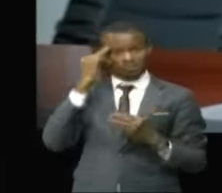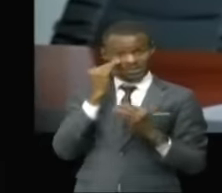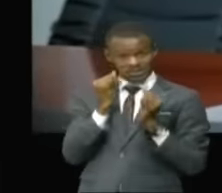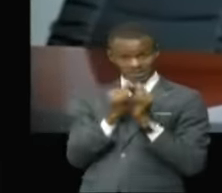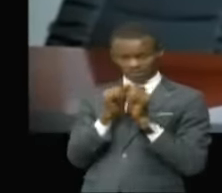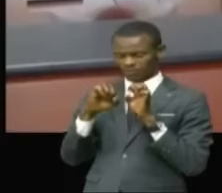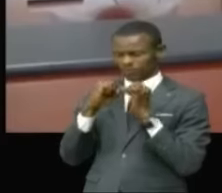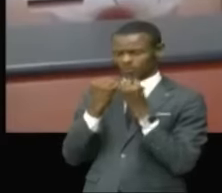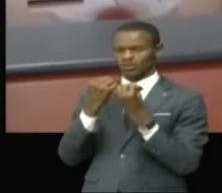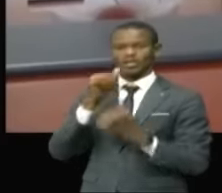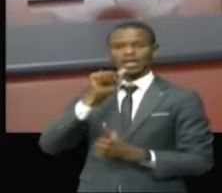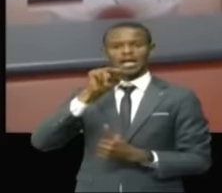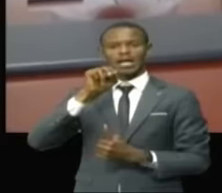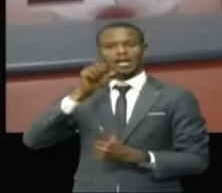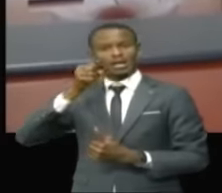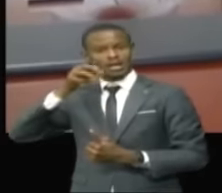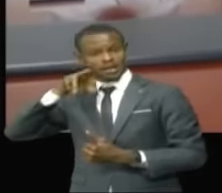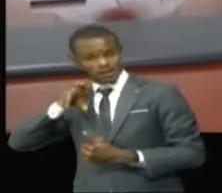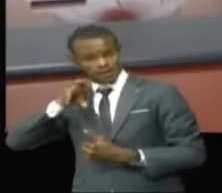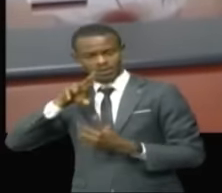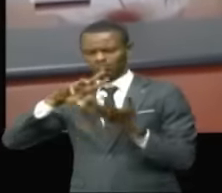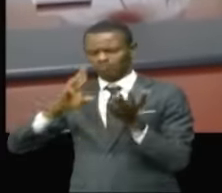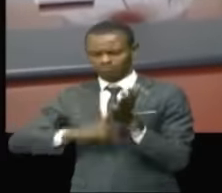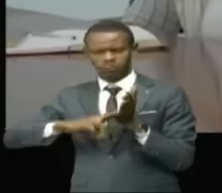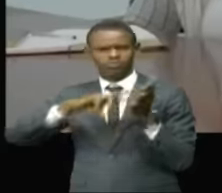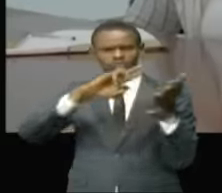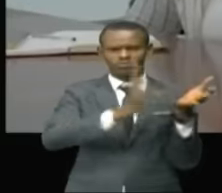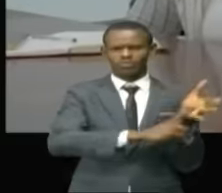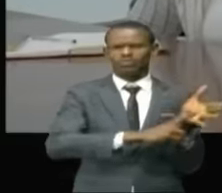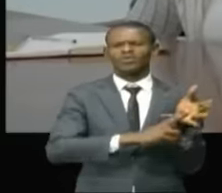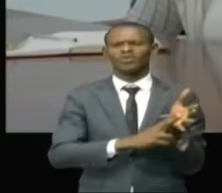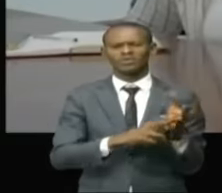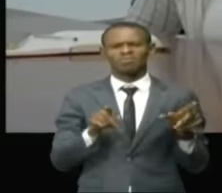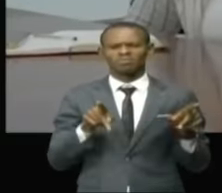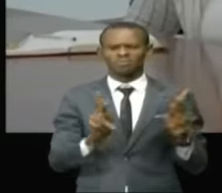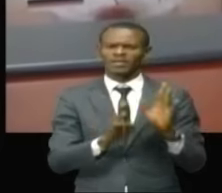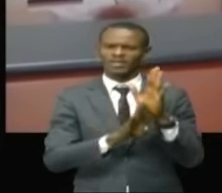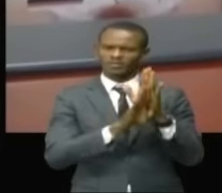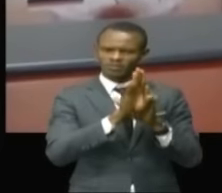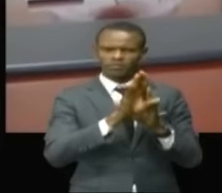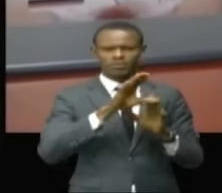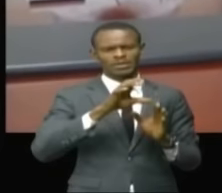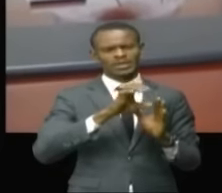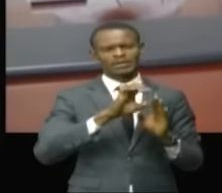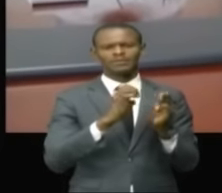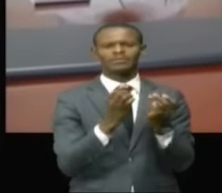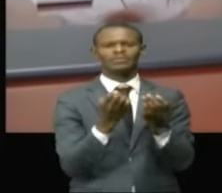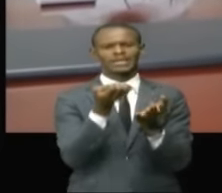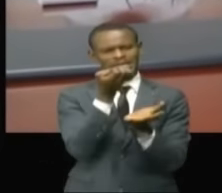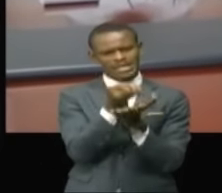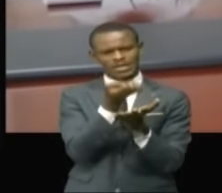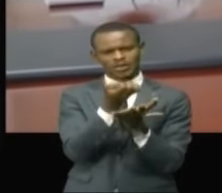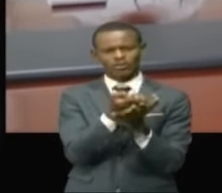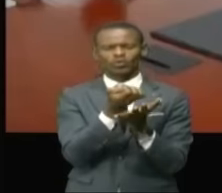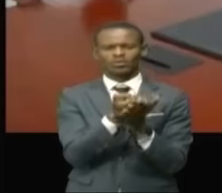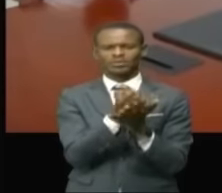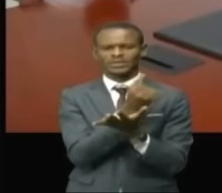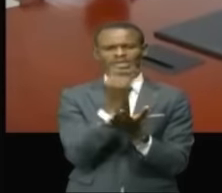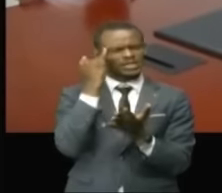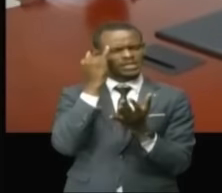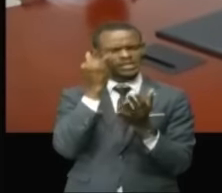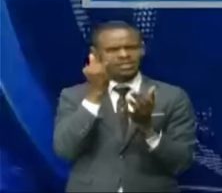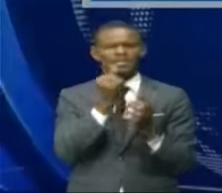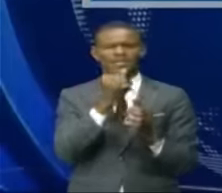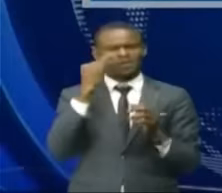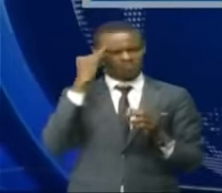un bref délai, le développement socio-économique à la base étant le cheval de bataille du ministre d'État, Maître Eustache Muhanzi